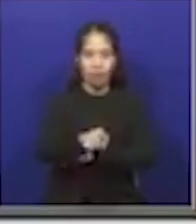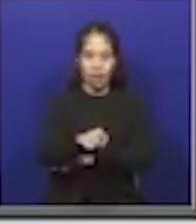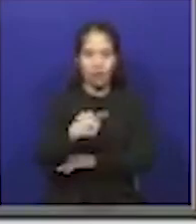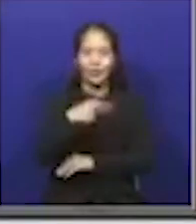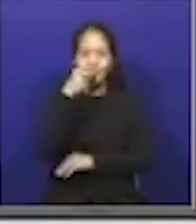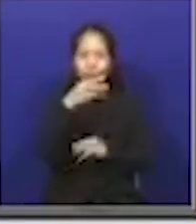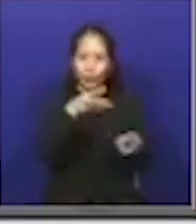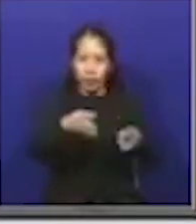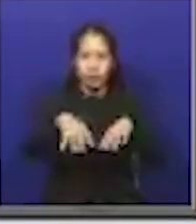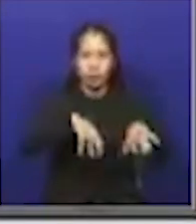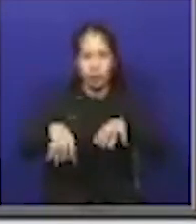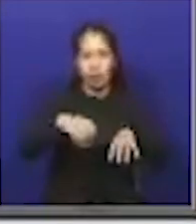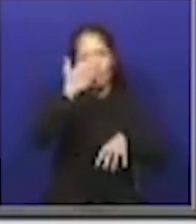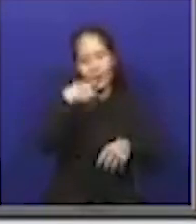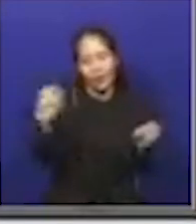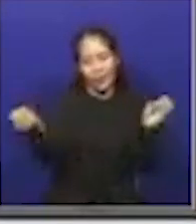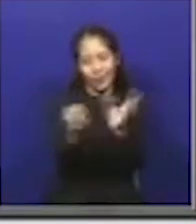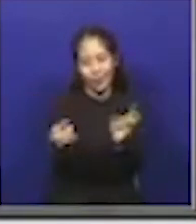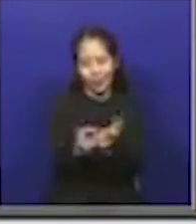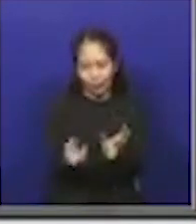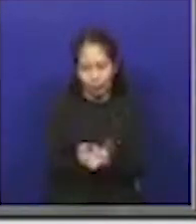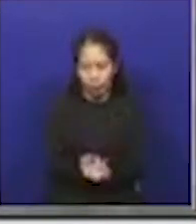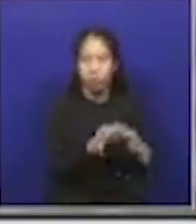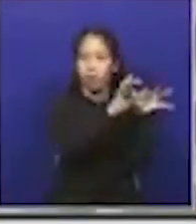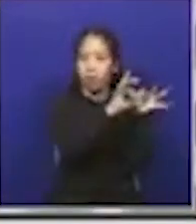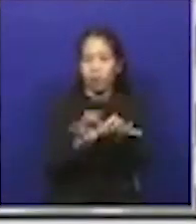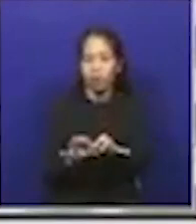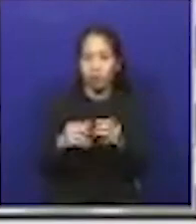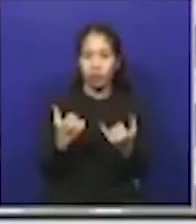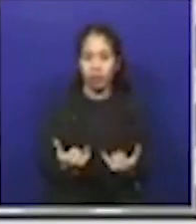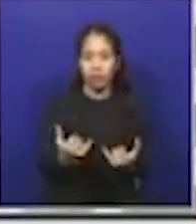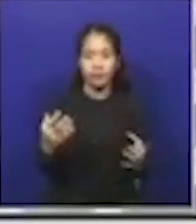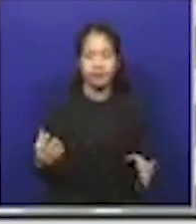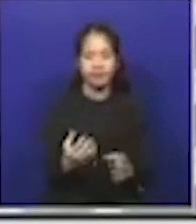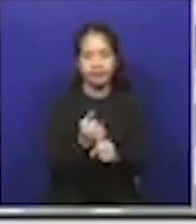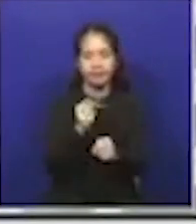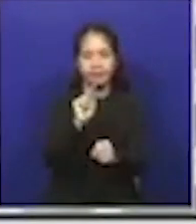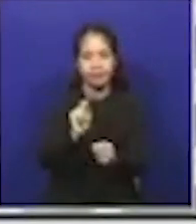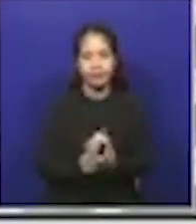บริหารนะจึงเกิดผลเสียมานะตอนนี้ปรากฏว่า